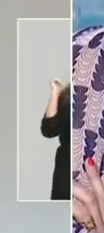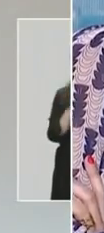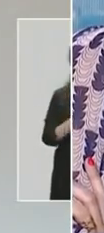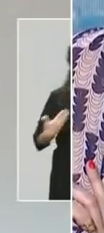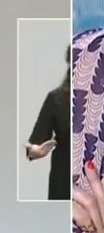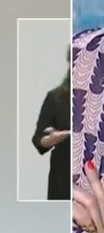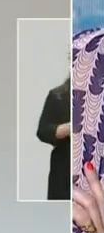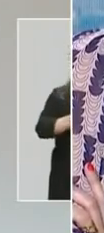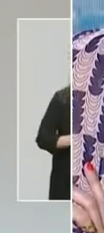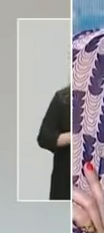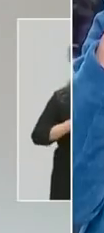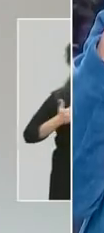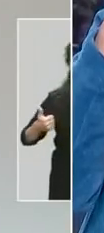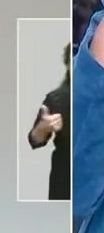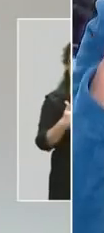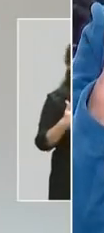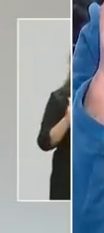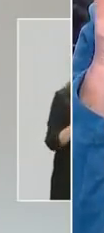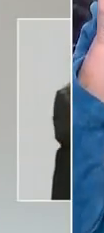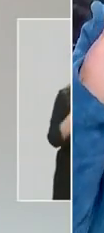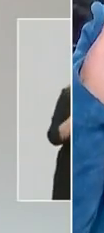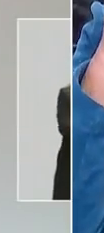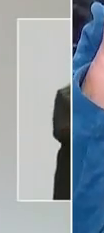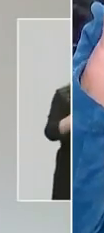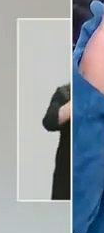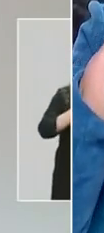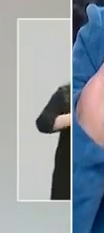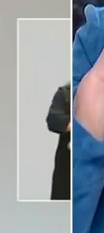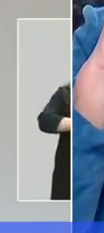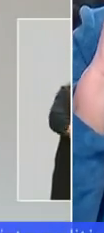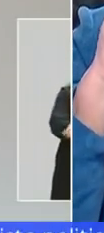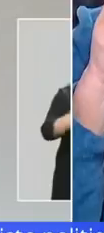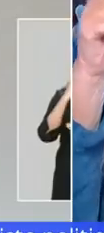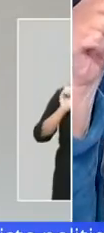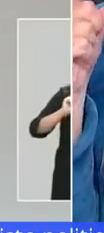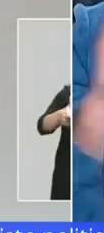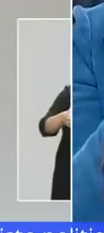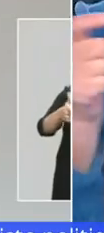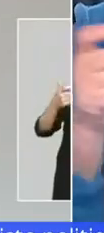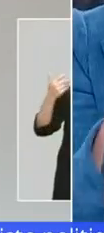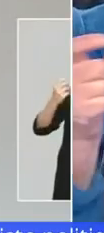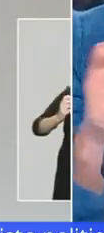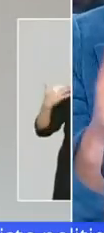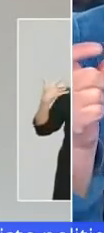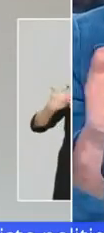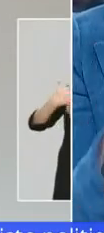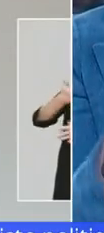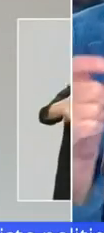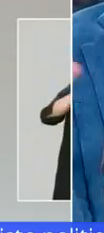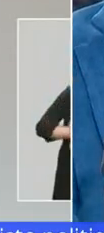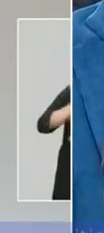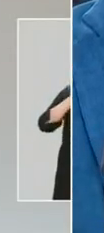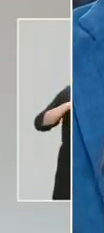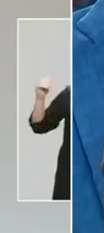mesures plus strictes. Alors c'est balancé, il y a liberté, le président de la République avait parlé de bienveillance, donc liberté, par exemple, on ne passe pas évidemment du